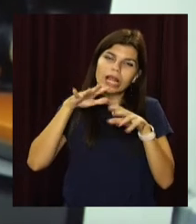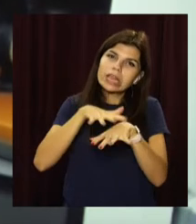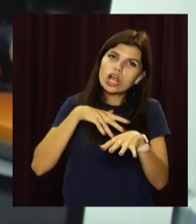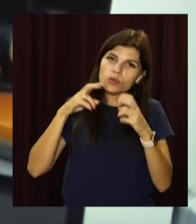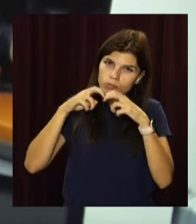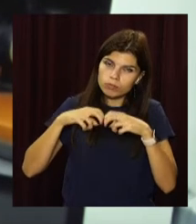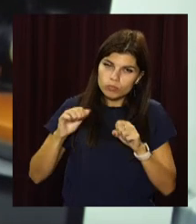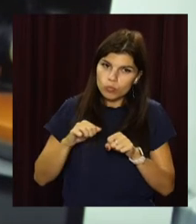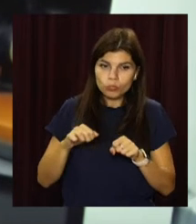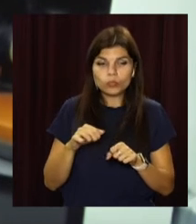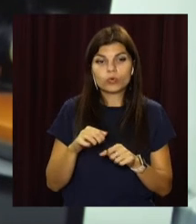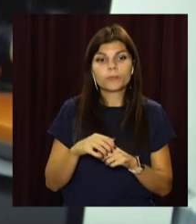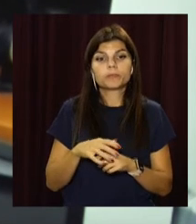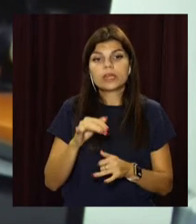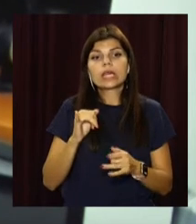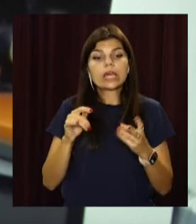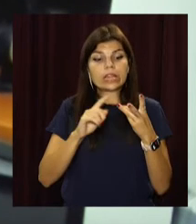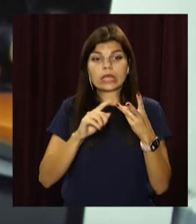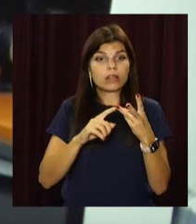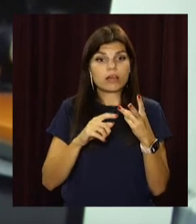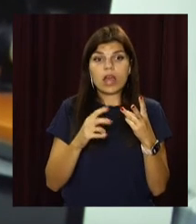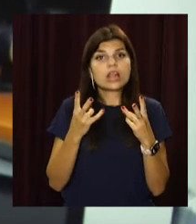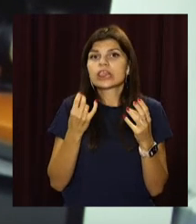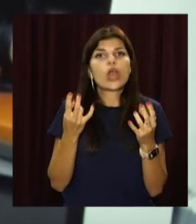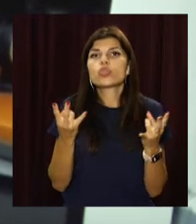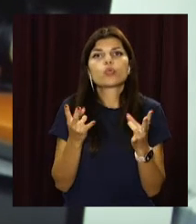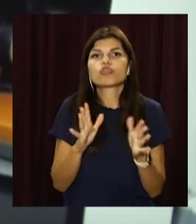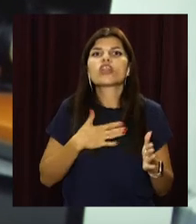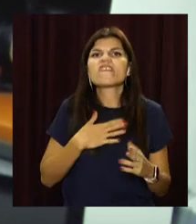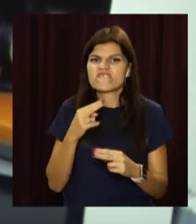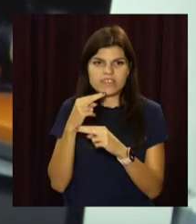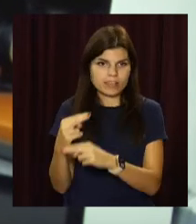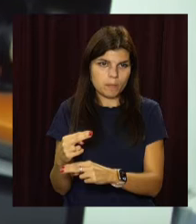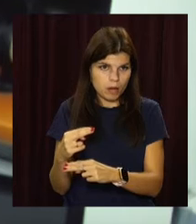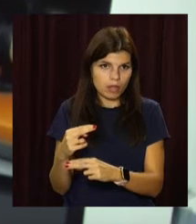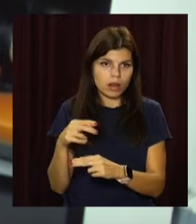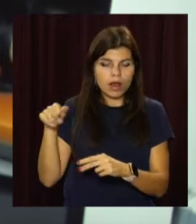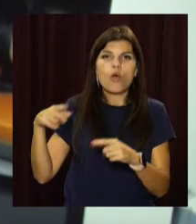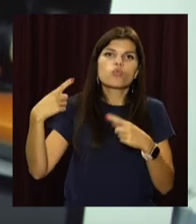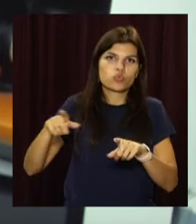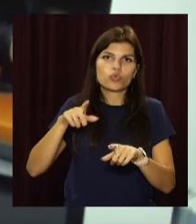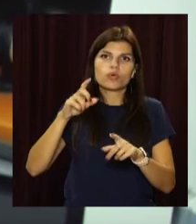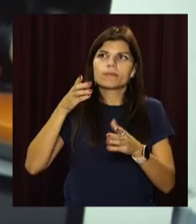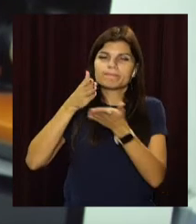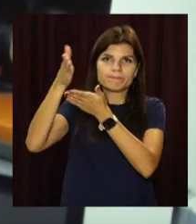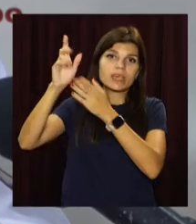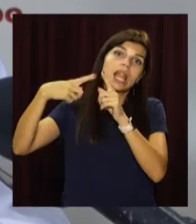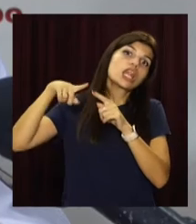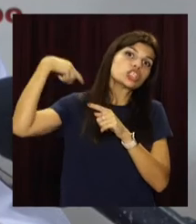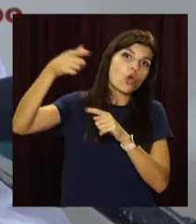третья группа списка, которая не нуждается в нашем внимании в этот год, мы просто их откладываем на следующий год.